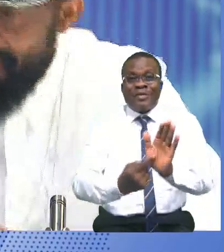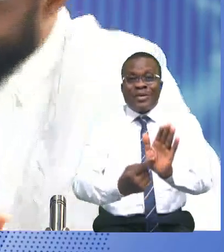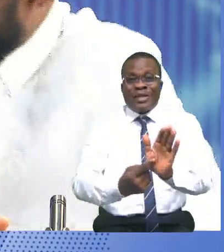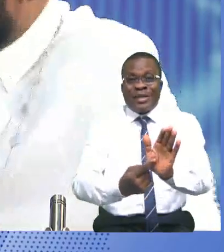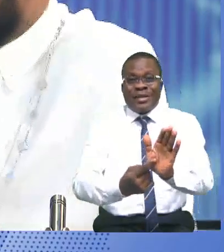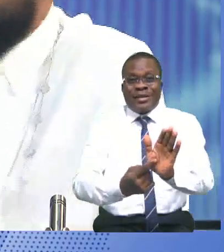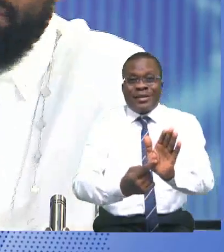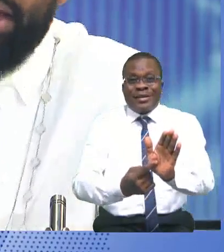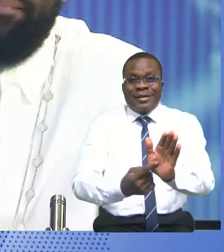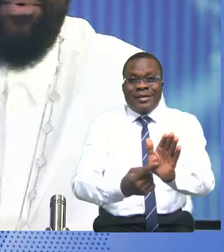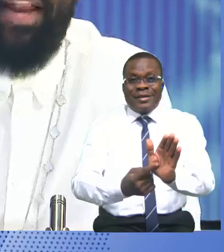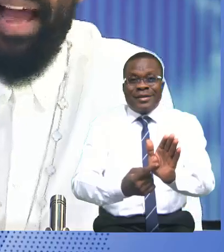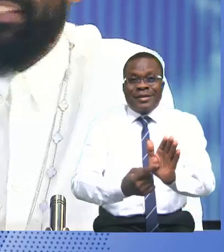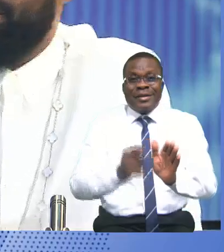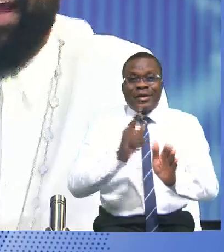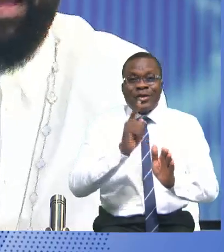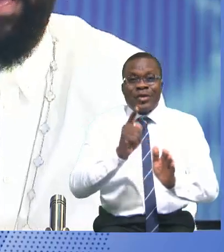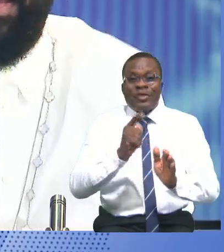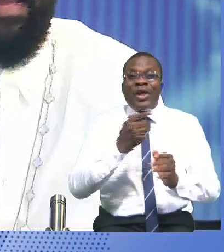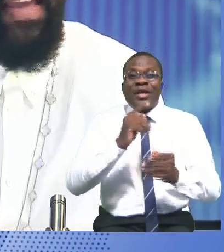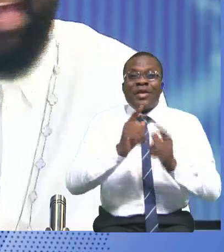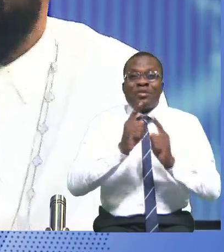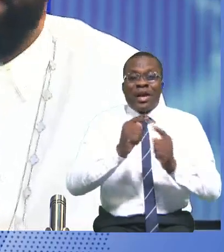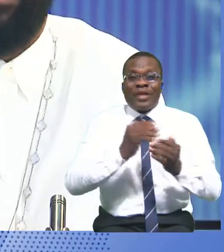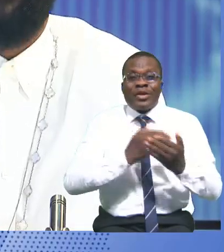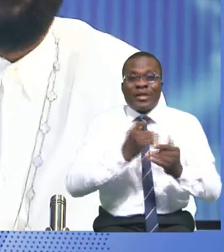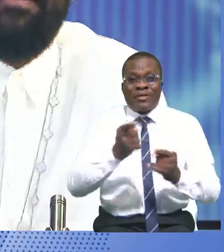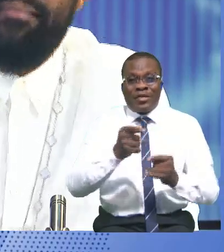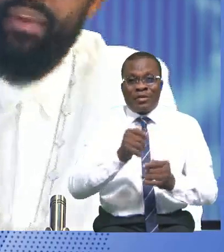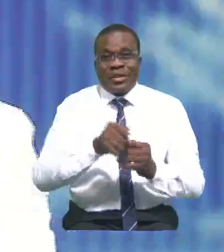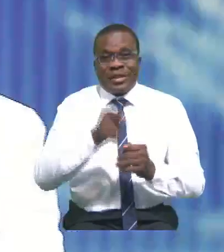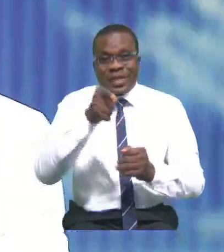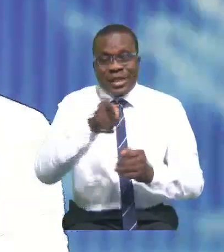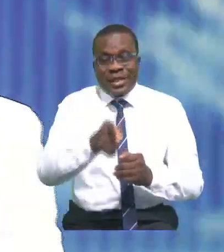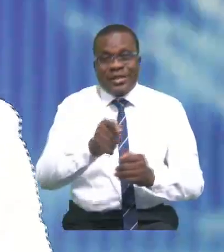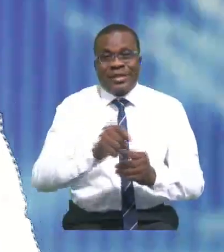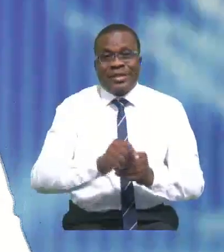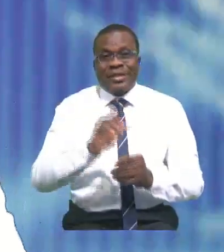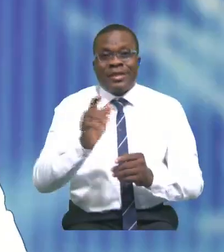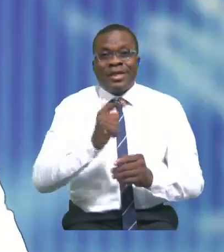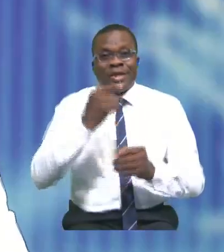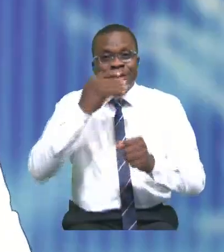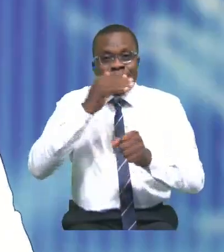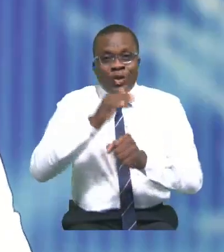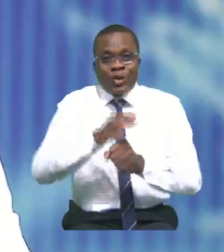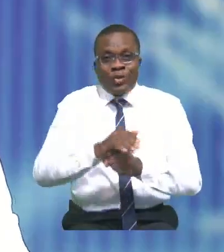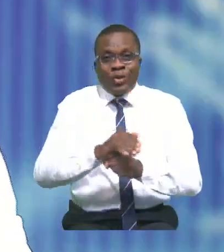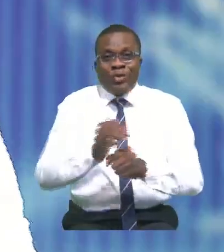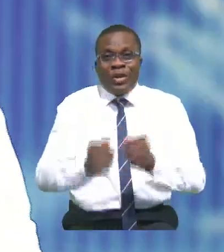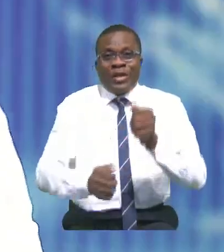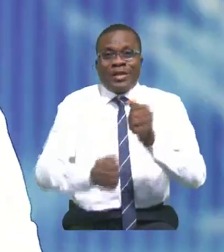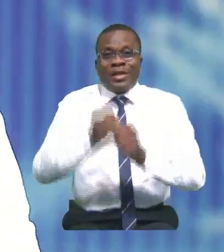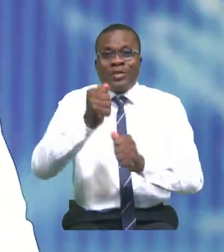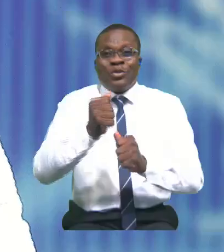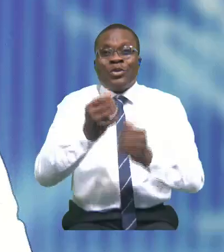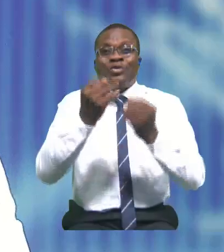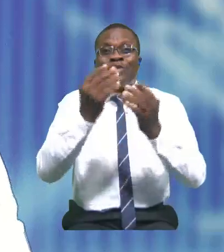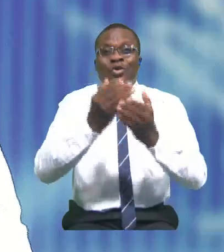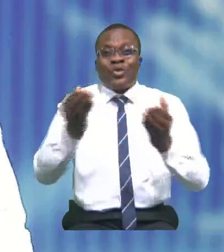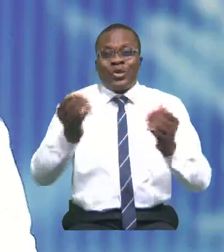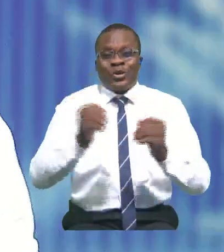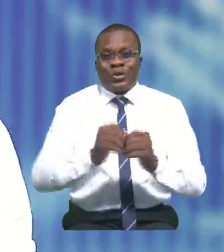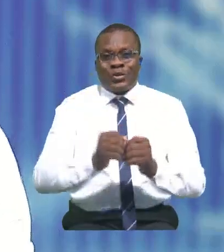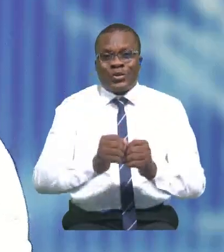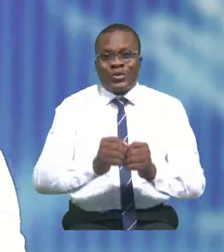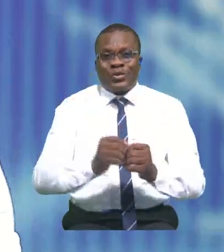dansemi pour la soirée je te promets bien plus il affinité